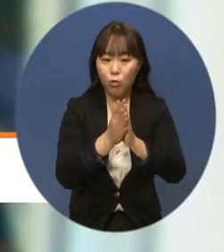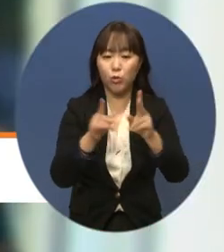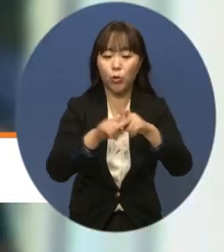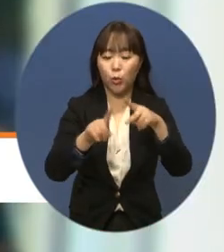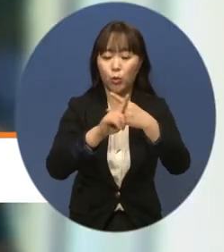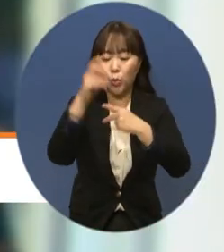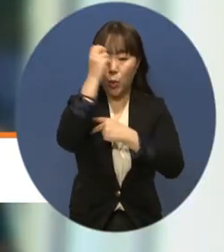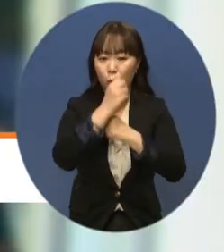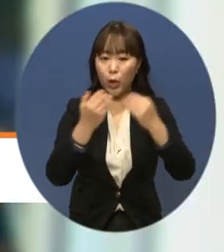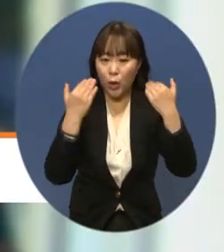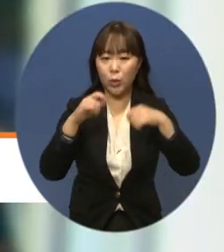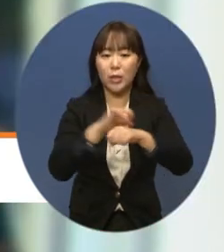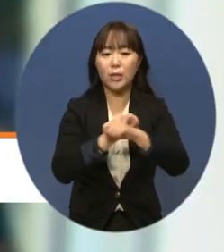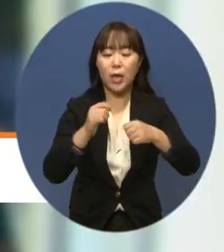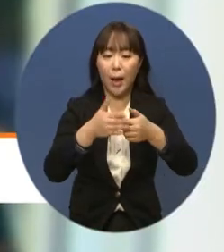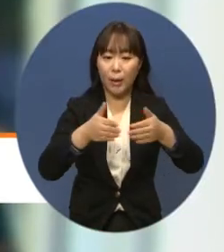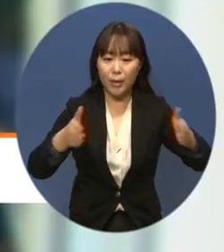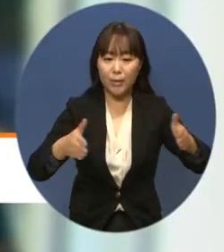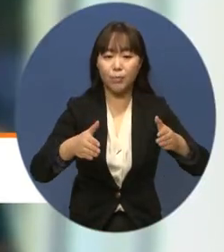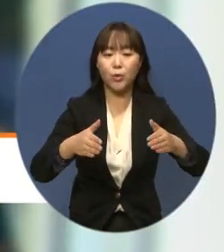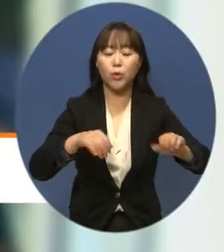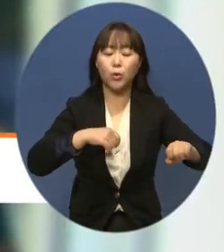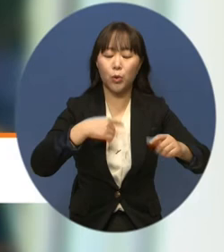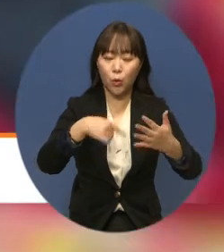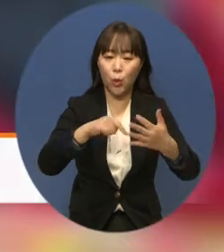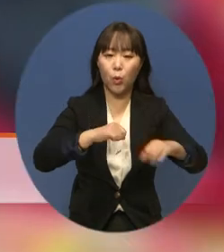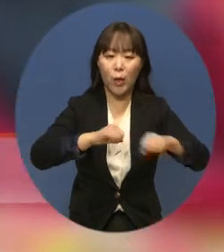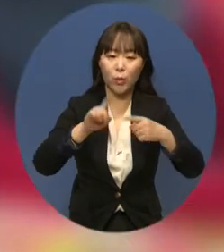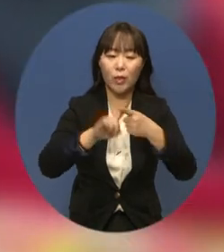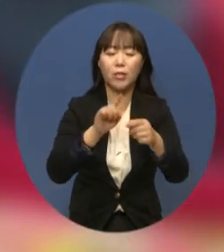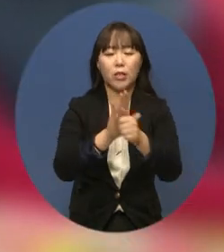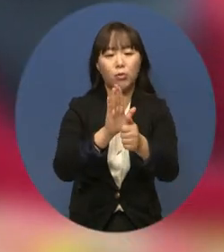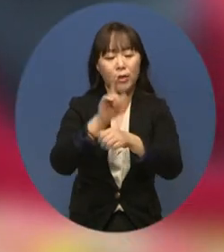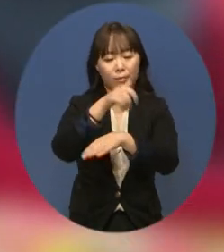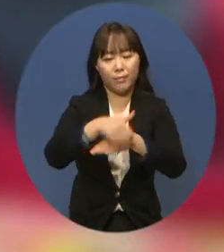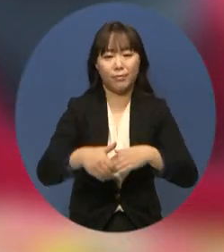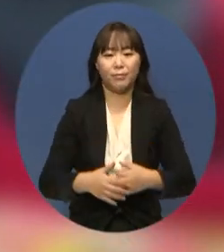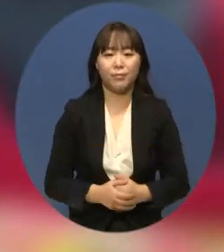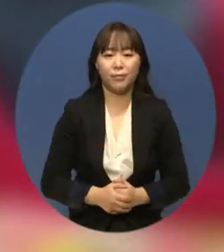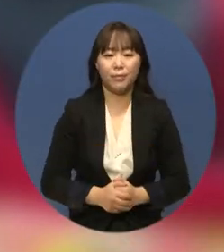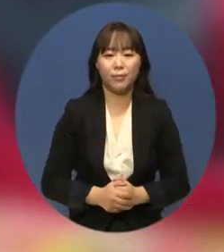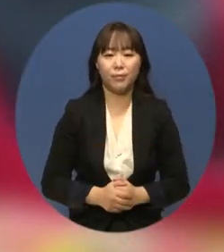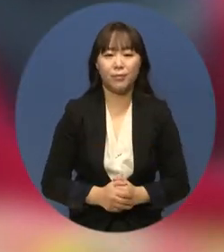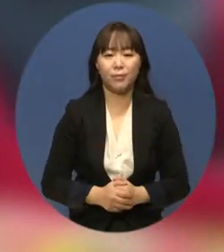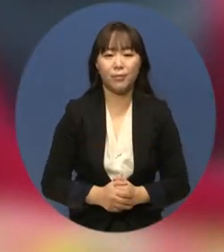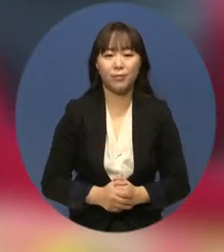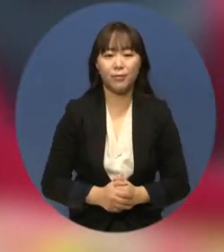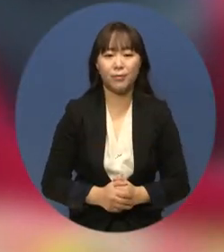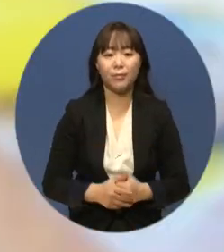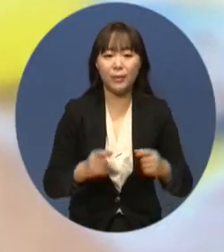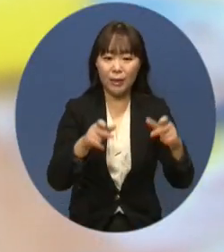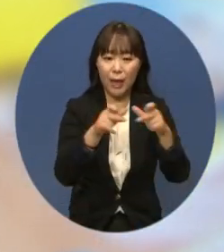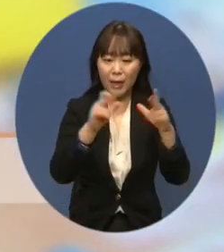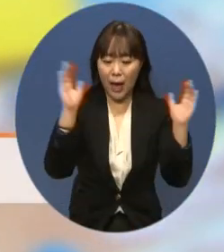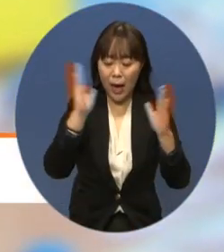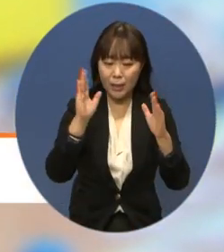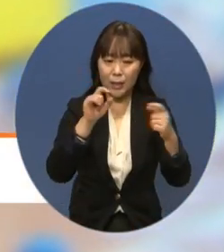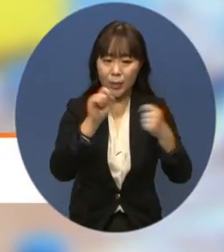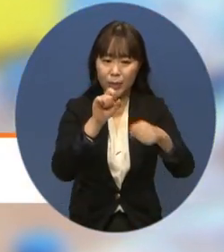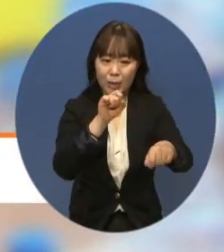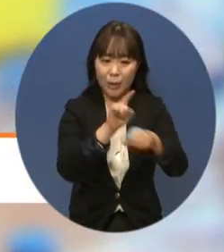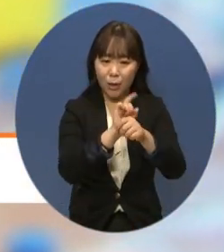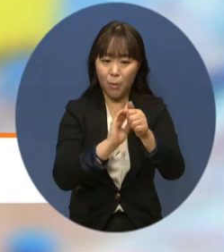초 중 고등학교 특수학급 교육활동에 지원하기로 했습니다 이와 함께 장애학생 접근성이